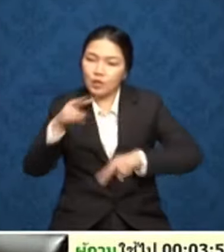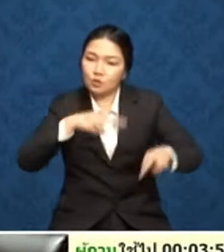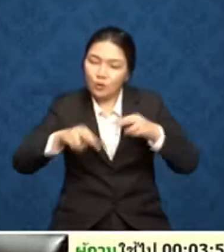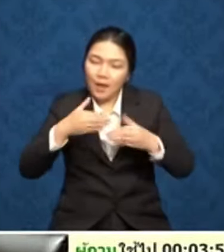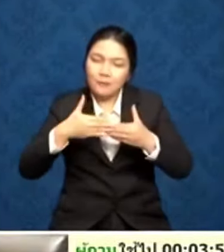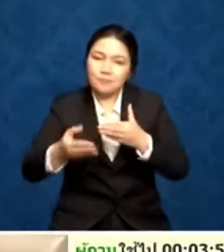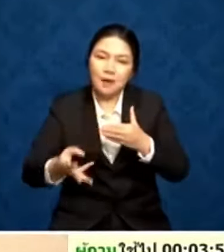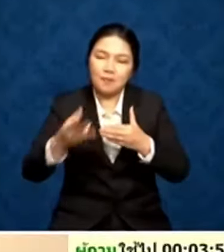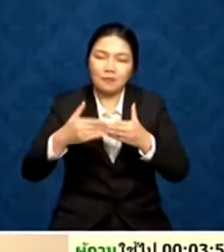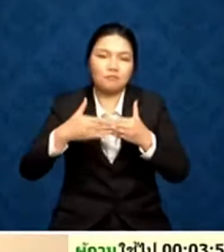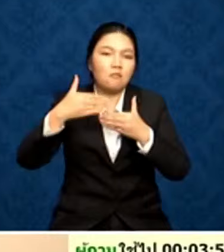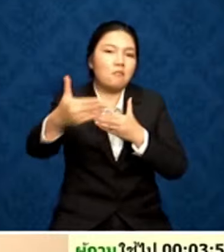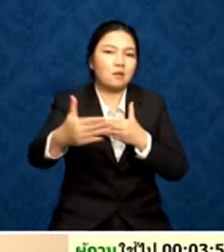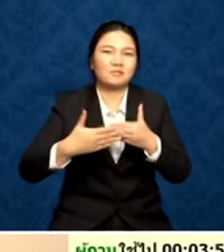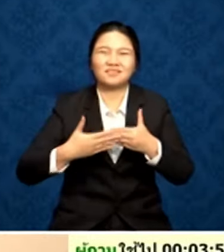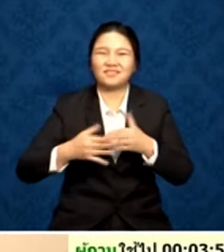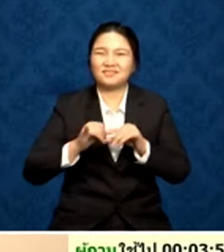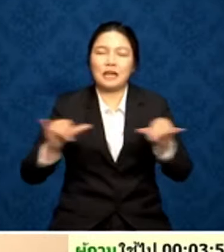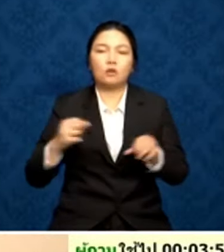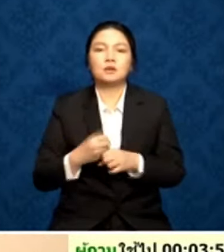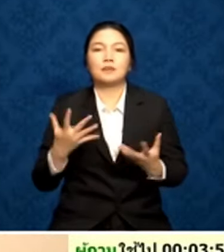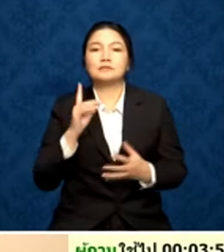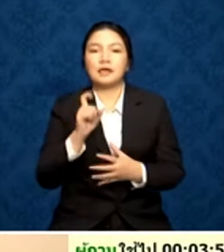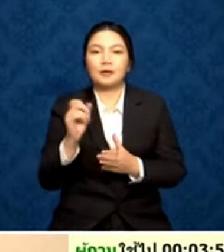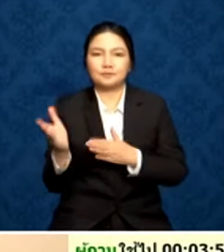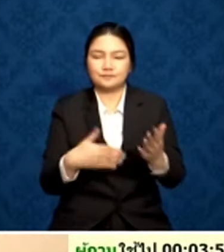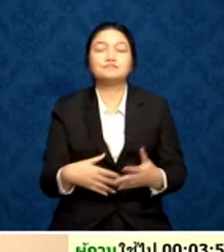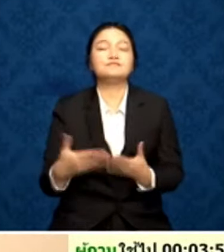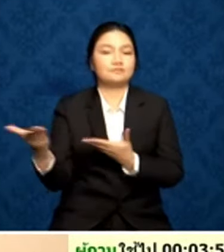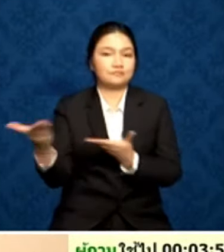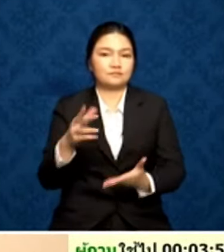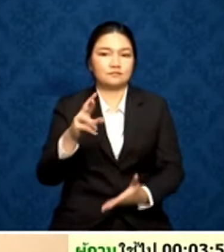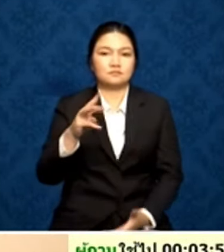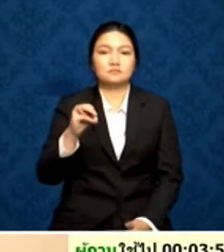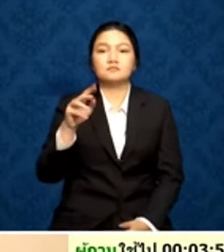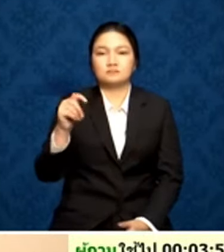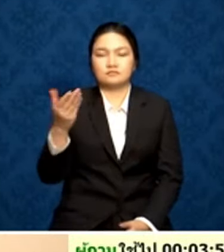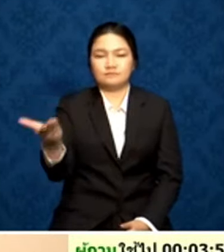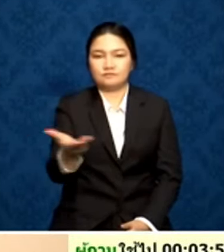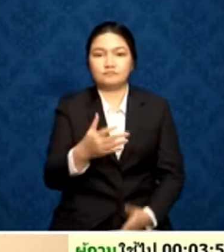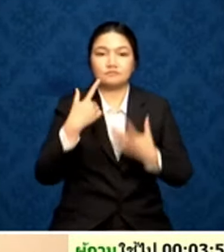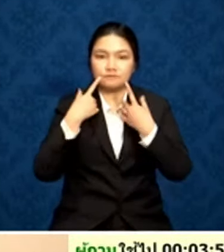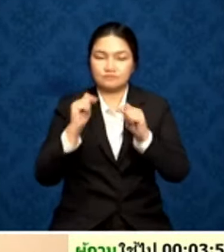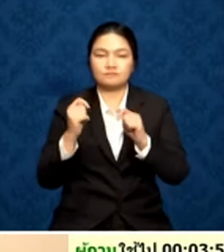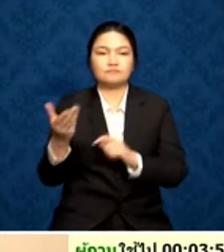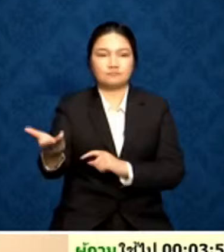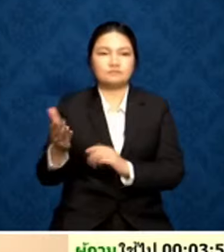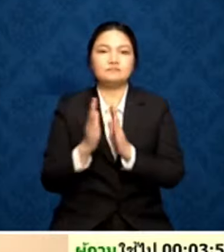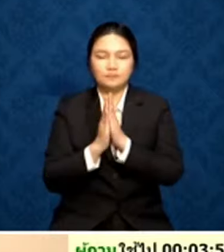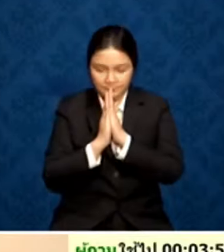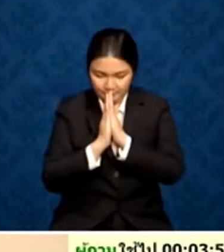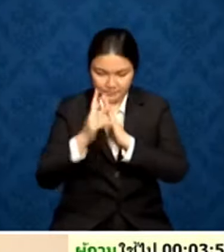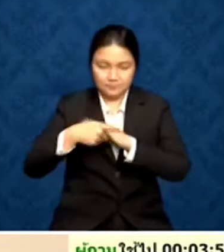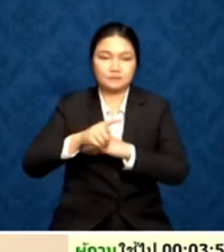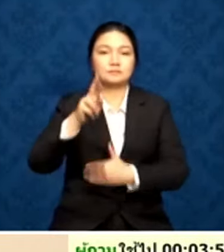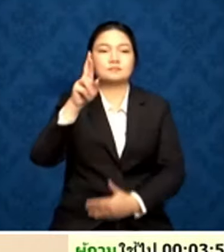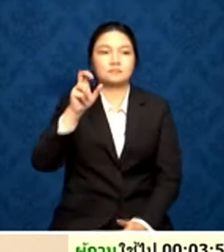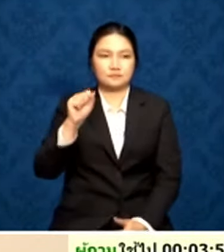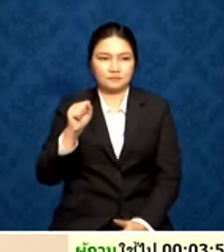ครับขอเชิญท่านรัฐมนตรีว่าการกระทรวงสาธารณสุขครับ กราบเรียนท่านประธานสภาผู้แทนราษฎ